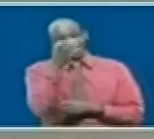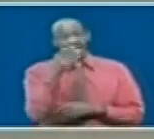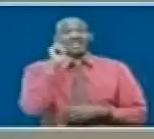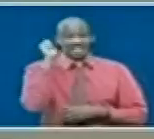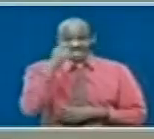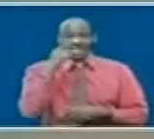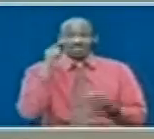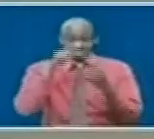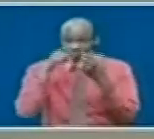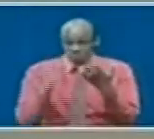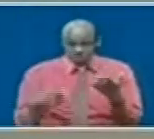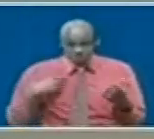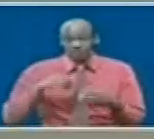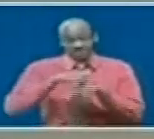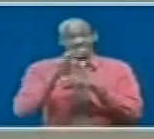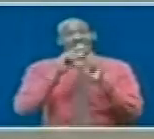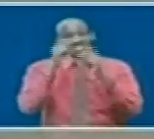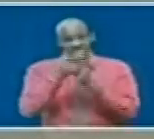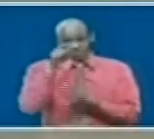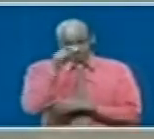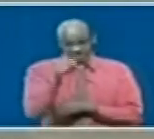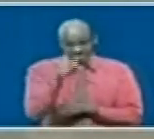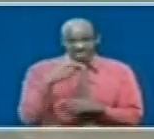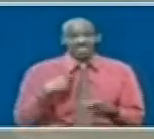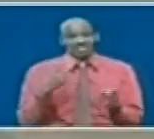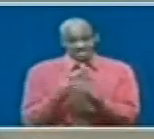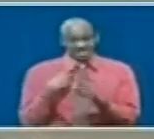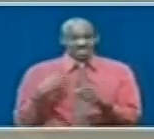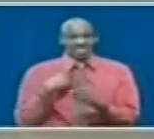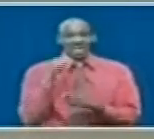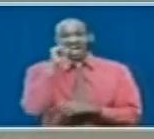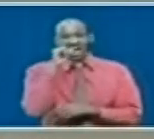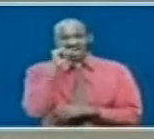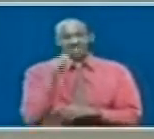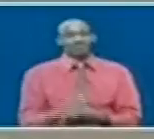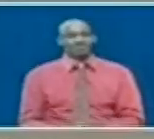ikipania kutuma timu katika mashindano ya mchezo wa Scrabble nchini Uingereza.